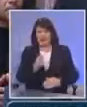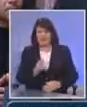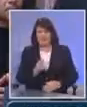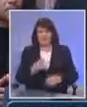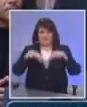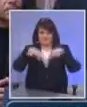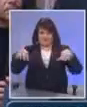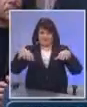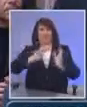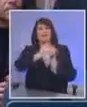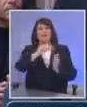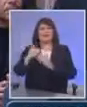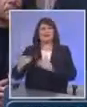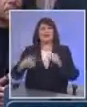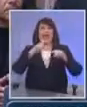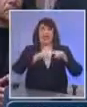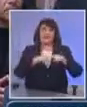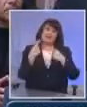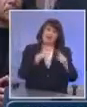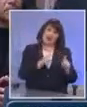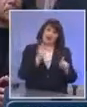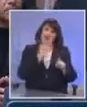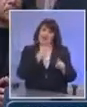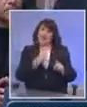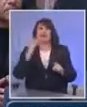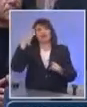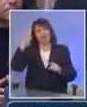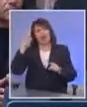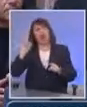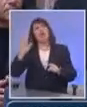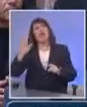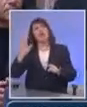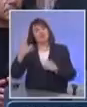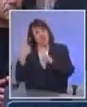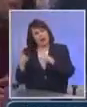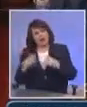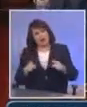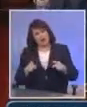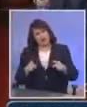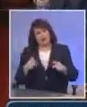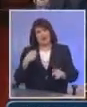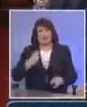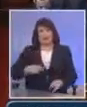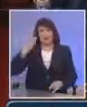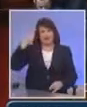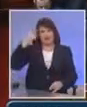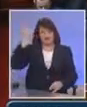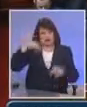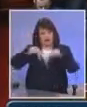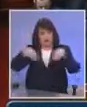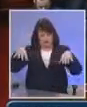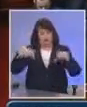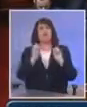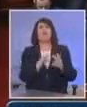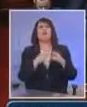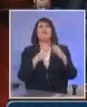διαχωρισμός κατά τμήματα Ελλήνων και αλλοδαπών μαθητών σε πρωτοβάθμια και μέση εκπαίδευση, ώστε να μην μειώνεται το επίπεδο διδασκαλίας